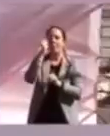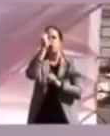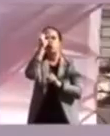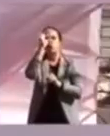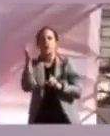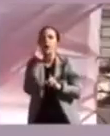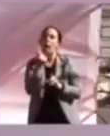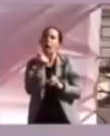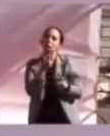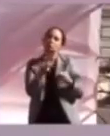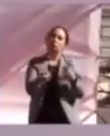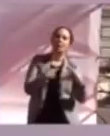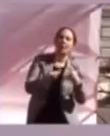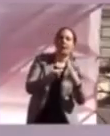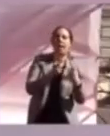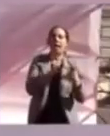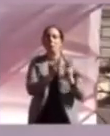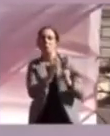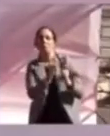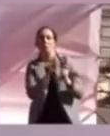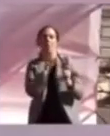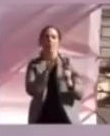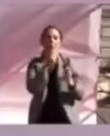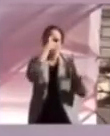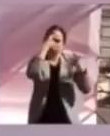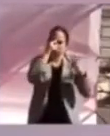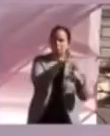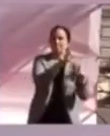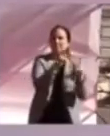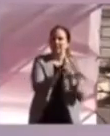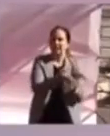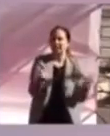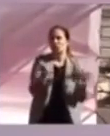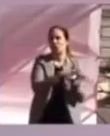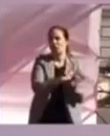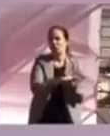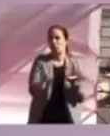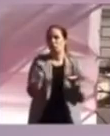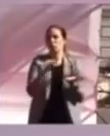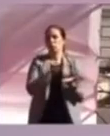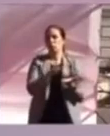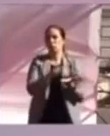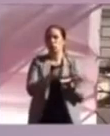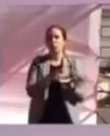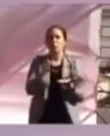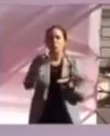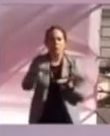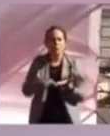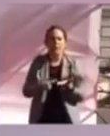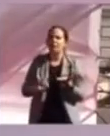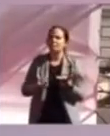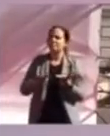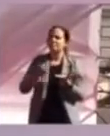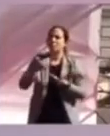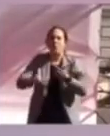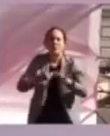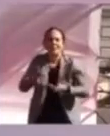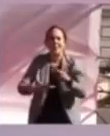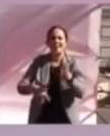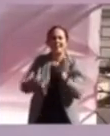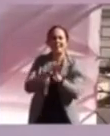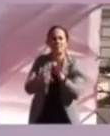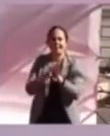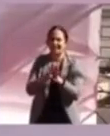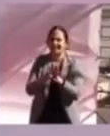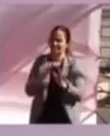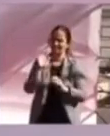passata ed è purtroppo passato un'idea anche con provvedimenti legislativi balordi che purtroppo ci sono ancora in cui il lavoro era